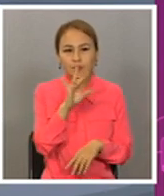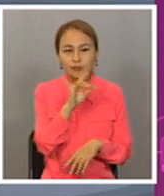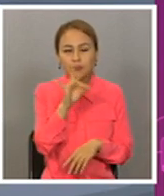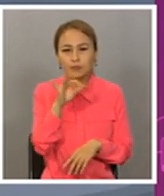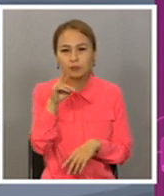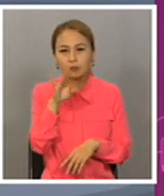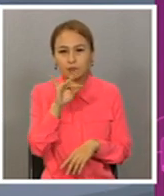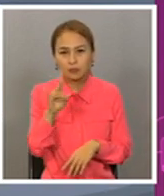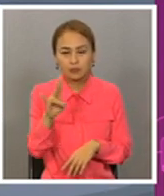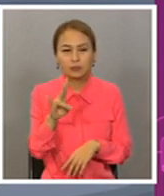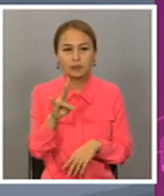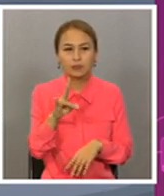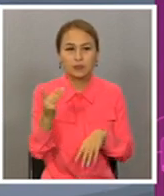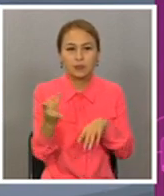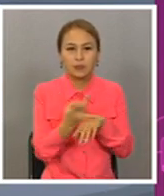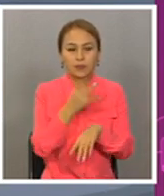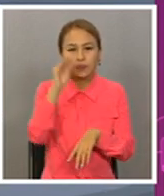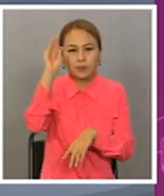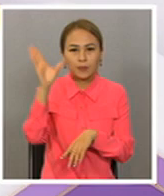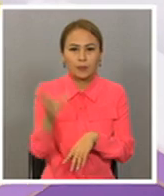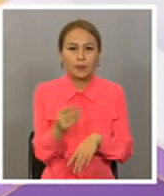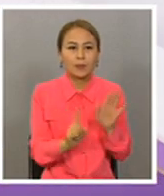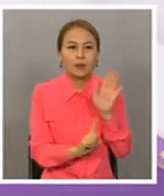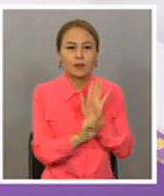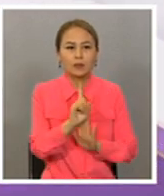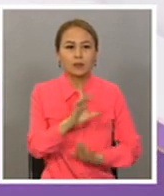бірінші болып ай бетіне аяқ басыпты.